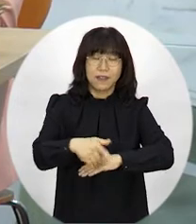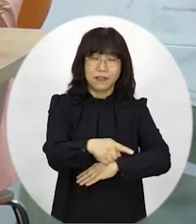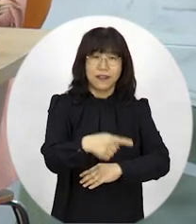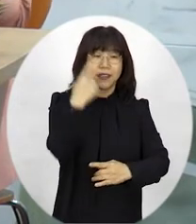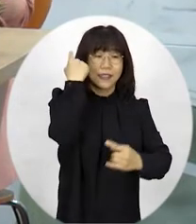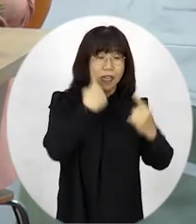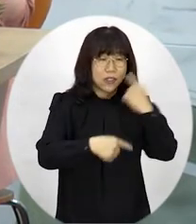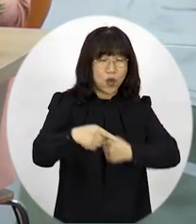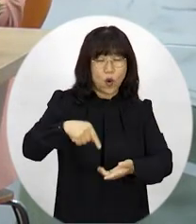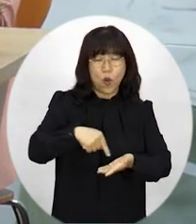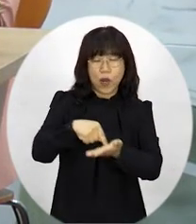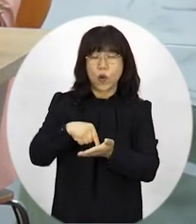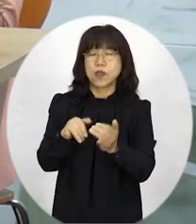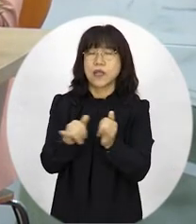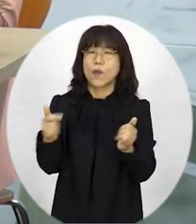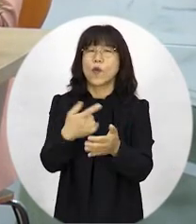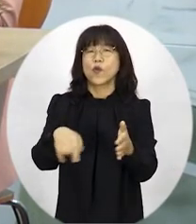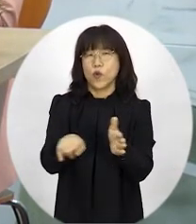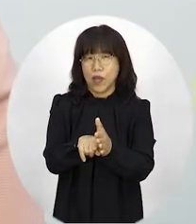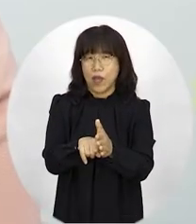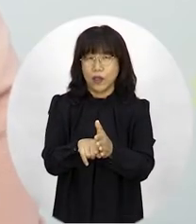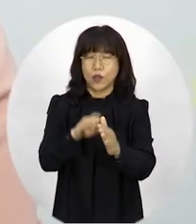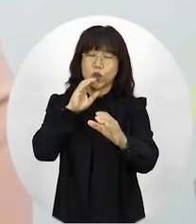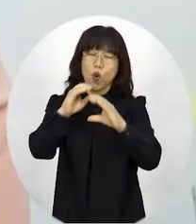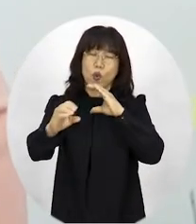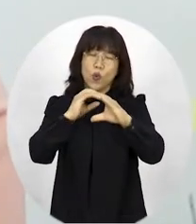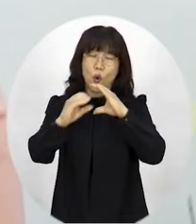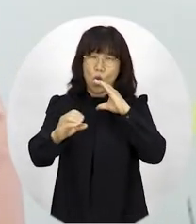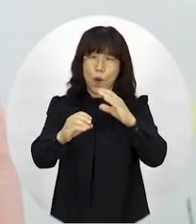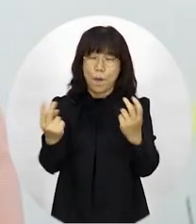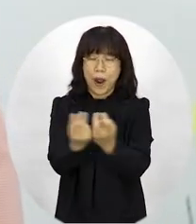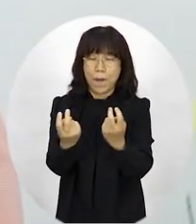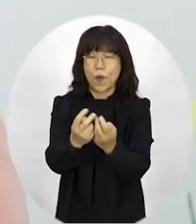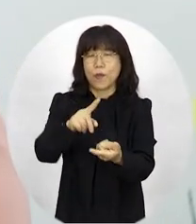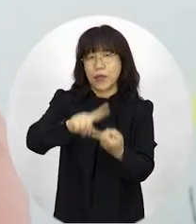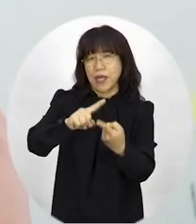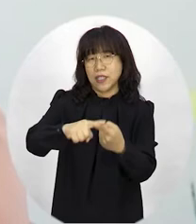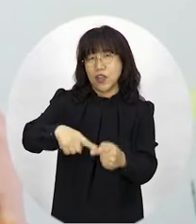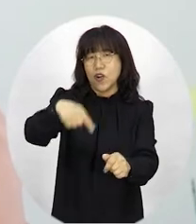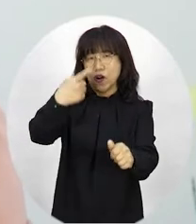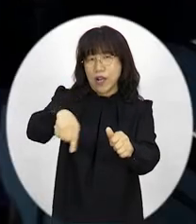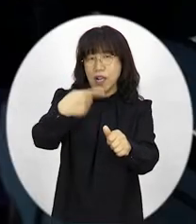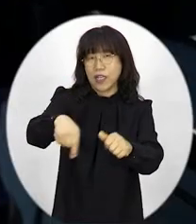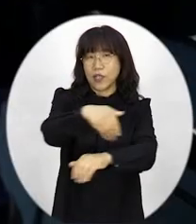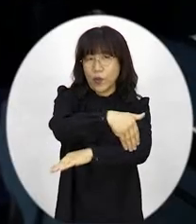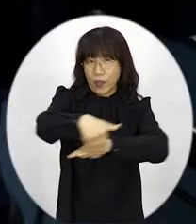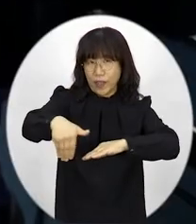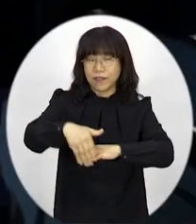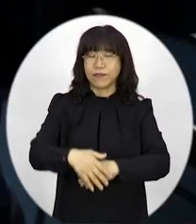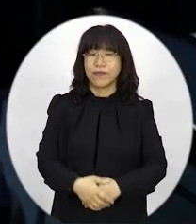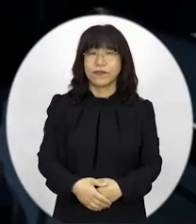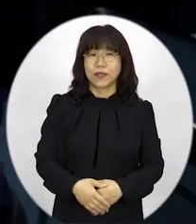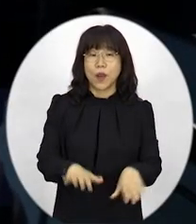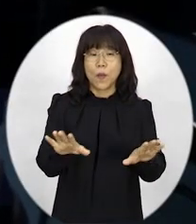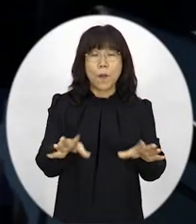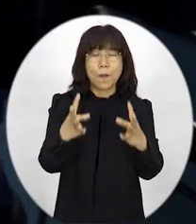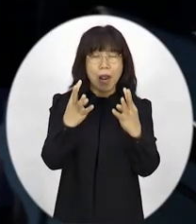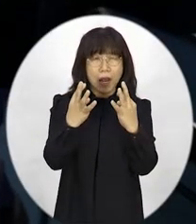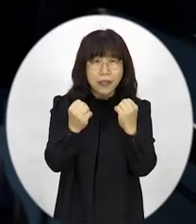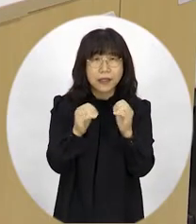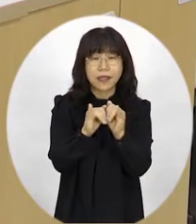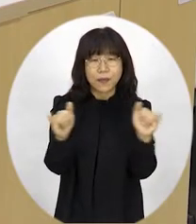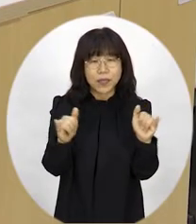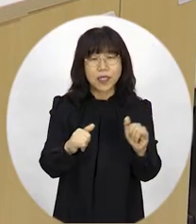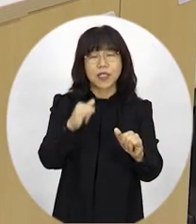통해 상처받고 외로운 사람들을 위한 일상회복 소통의 기술을 알려줄 계획입니다. 이번 강의를